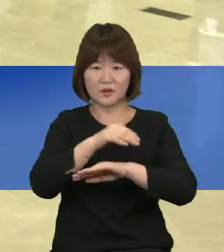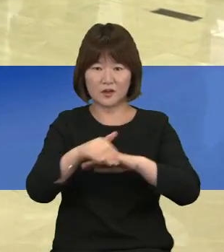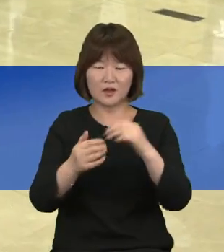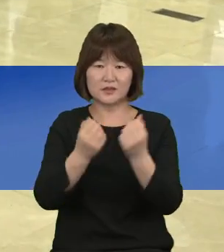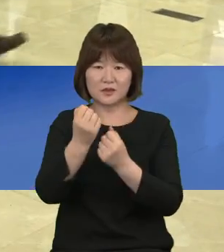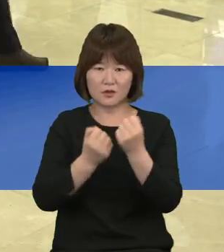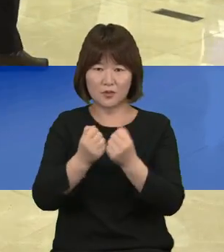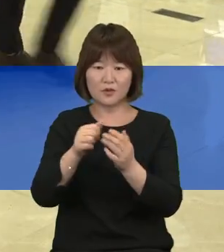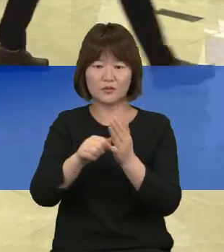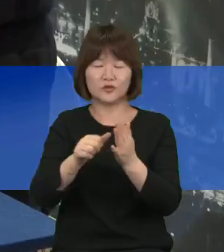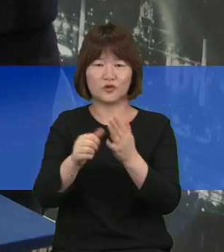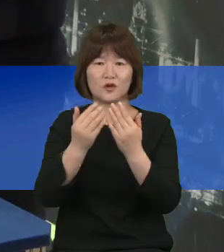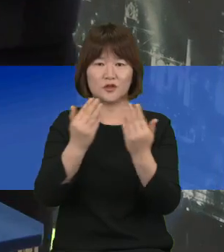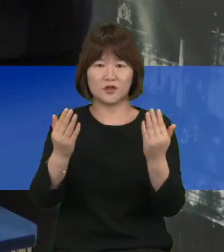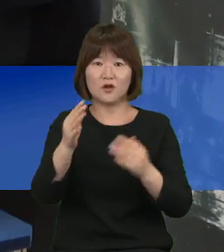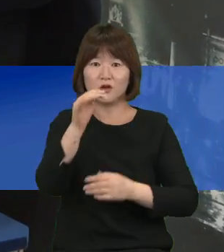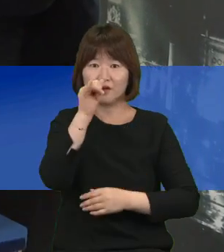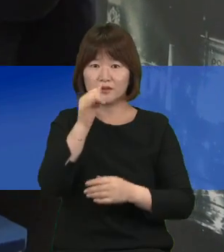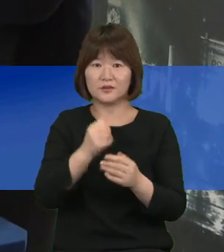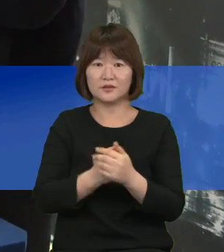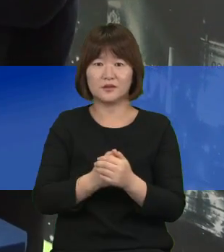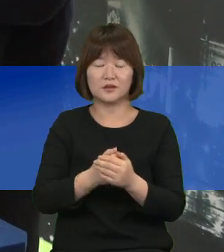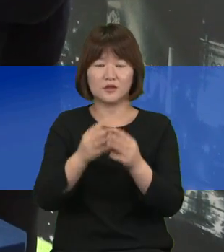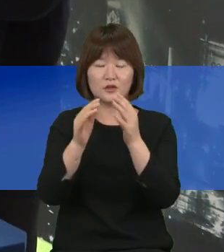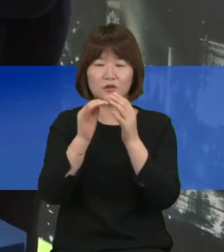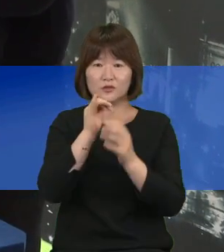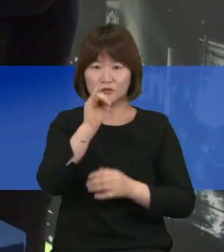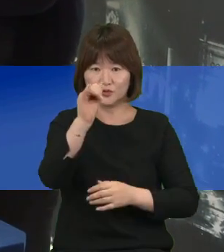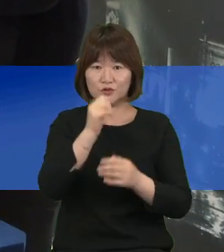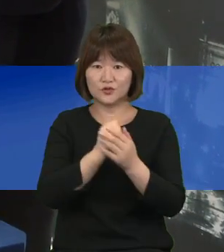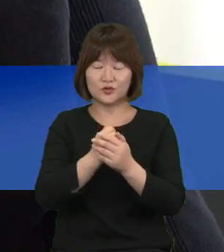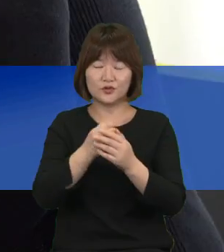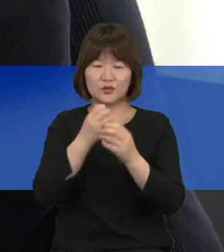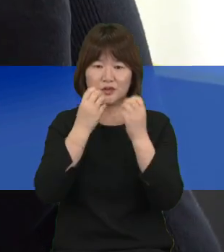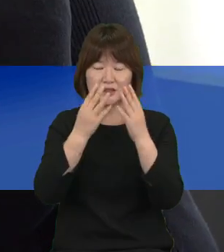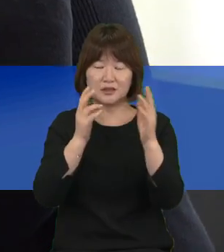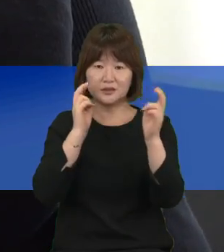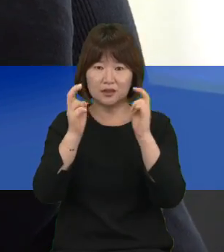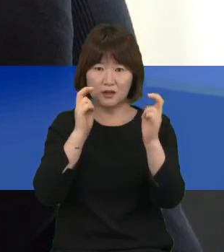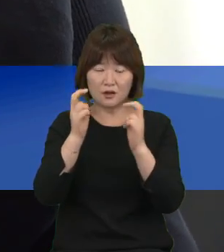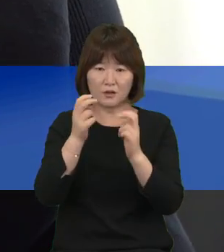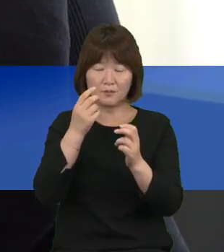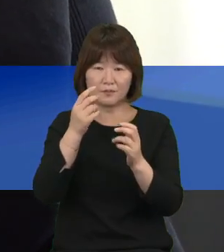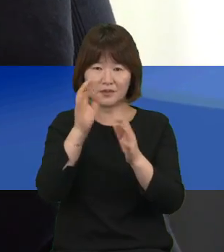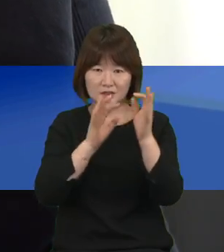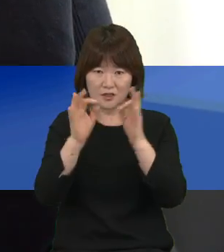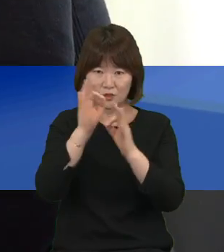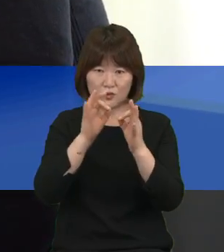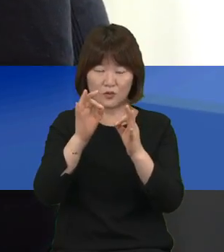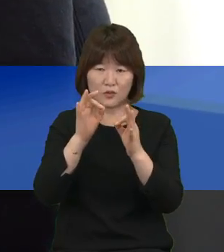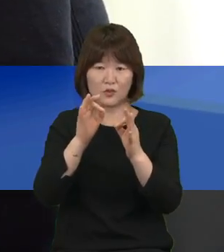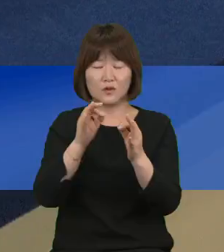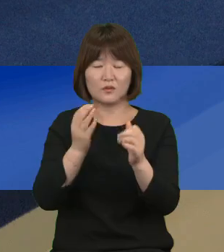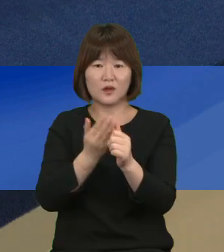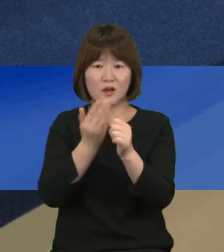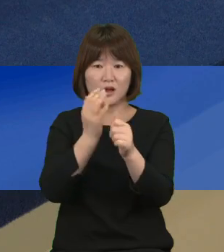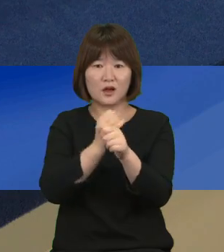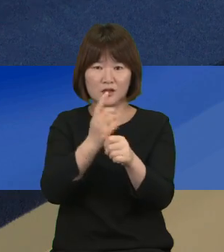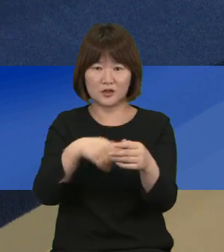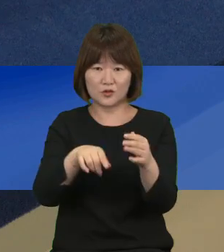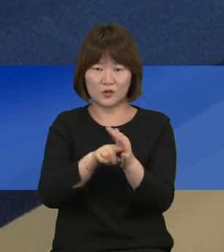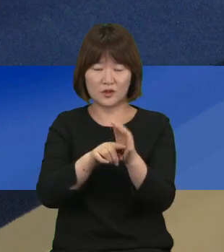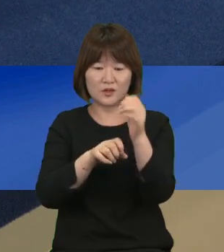시제품 전시 등이 이어졌습니다. 포항시는 우수 스타트업 발굴 및 육성을 통해 지역의 탄탄한 벤처